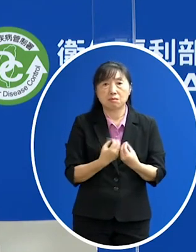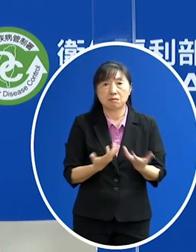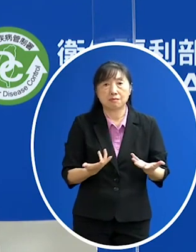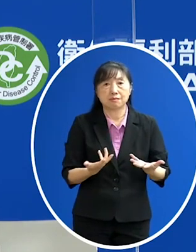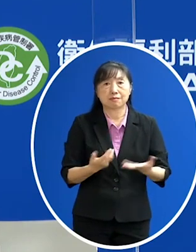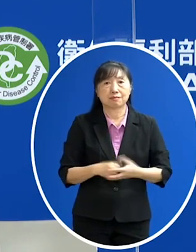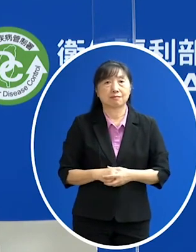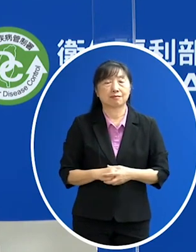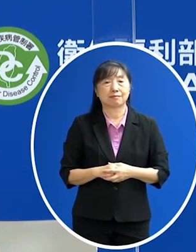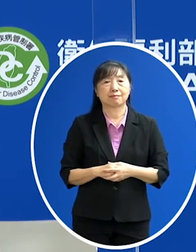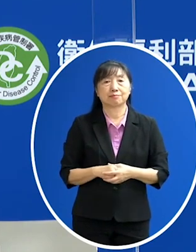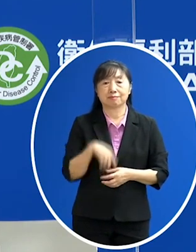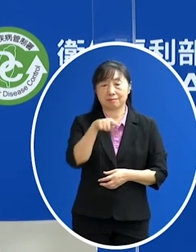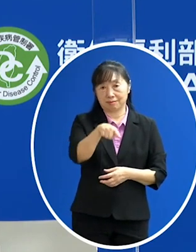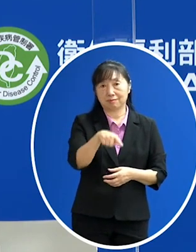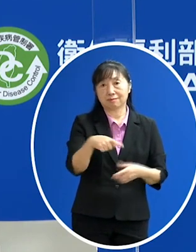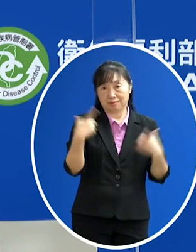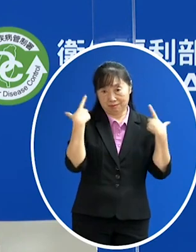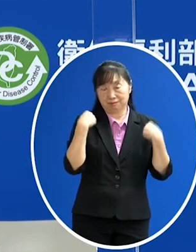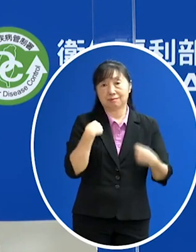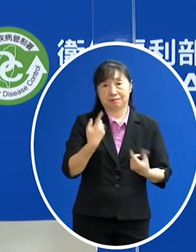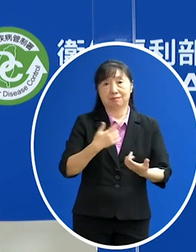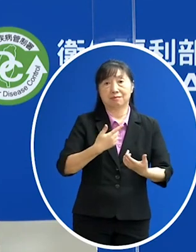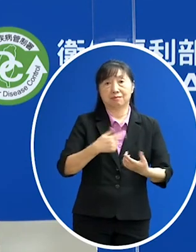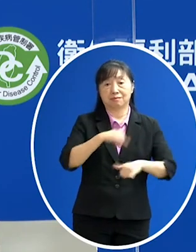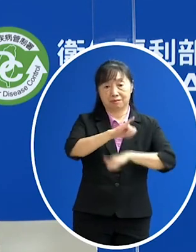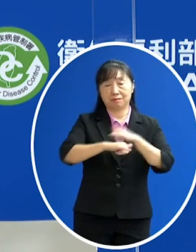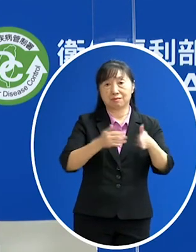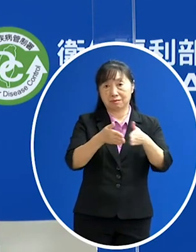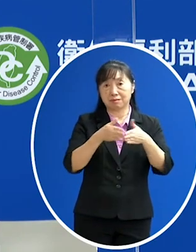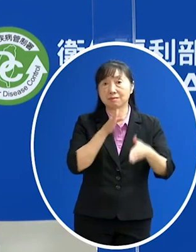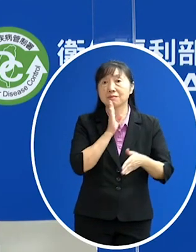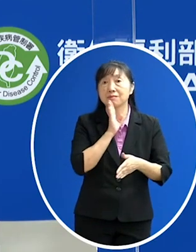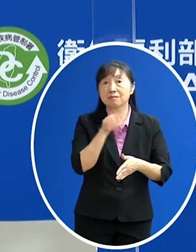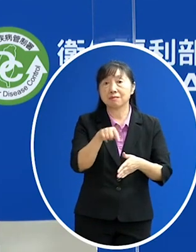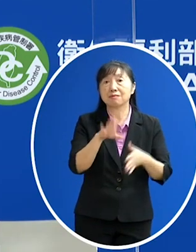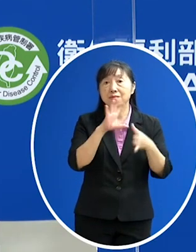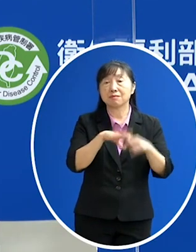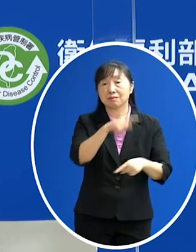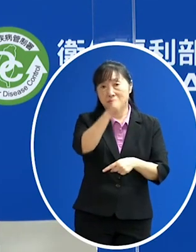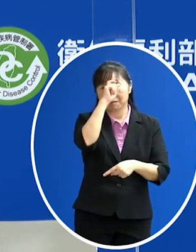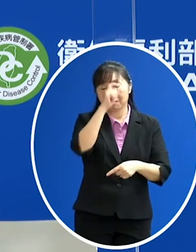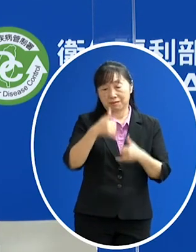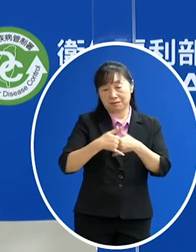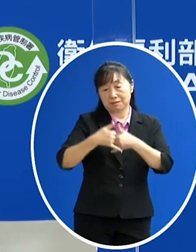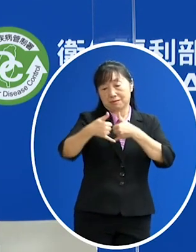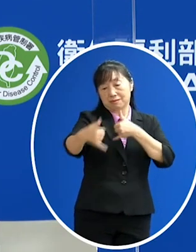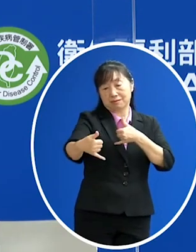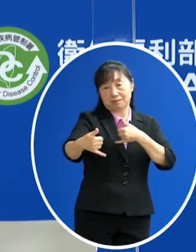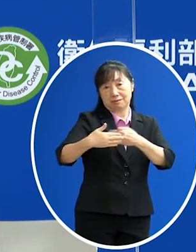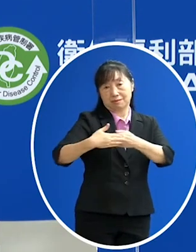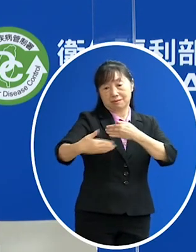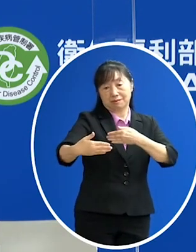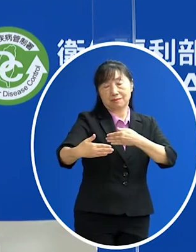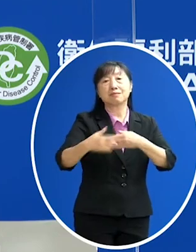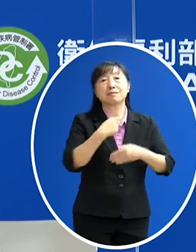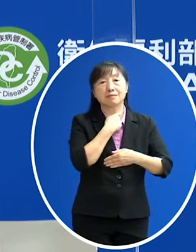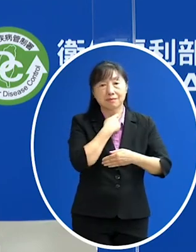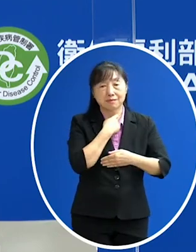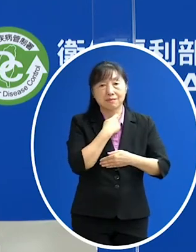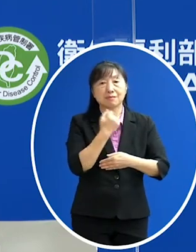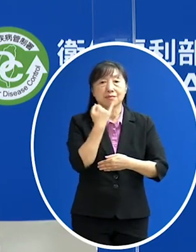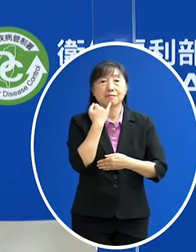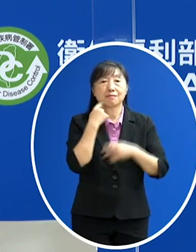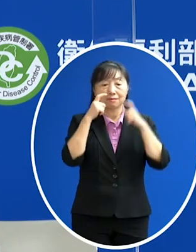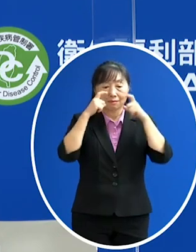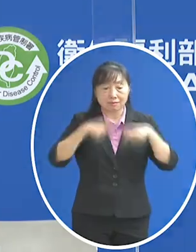是。这个基本的生活所需嘛，所以我们希望他们能保持社交距离的状况下，那可以允许不